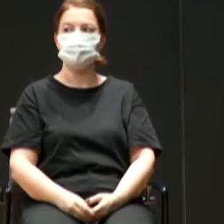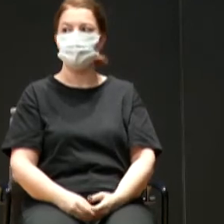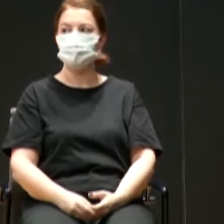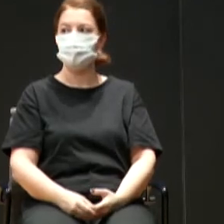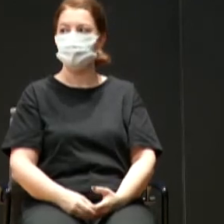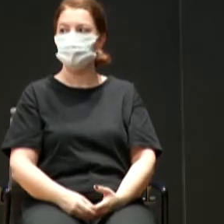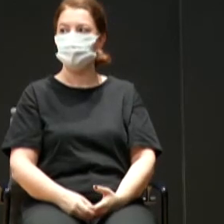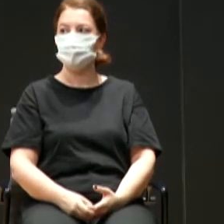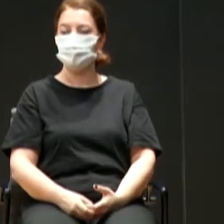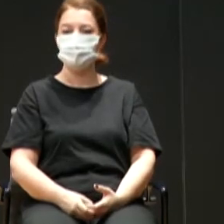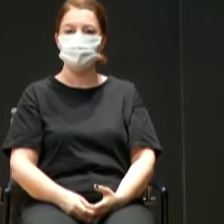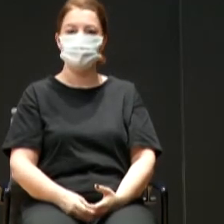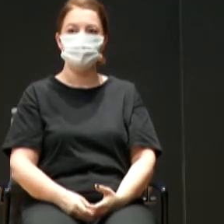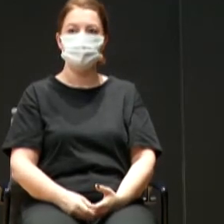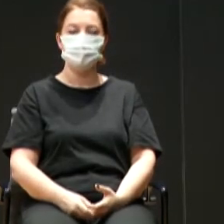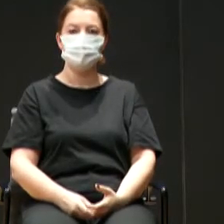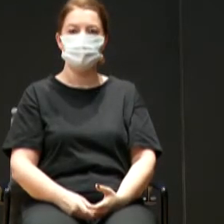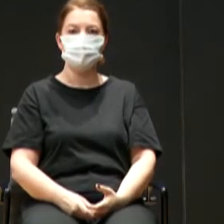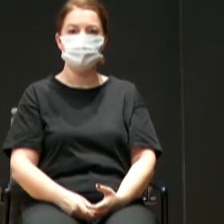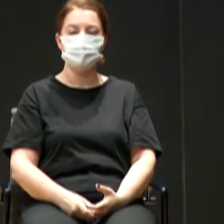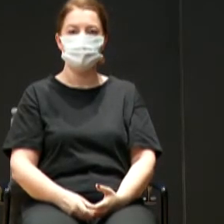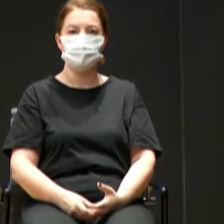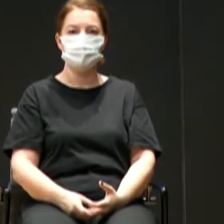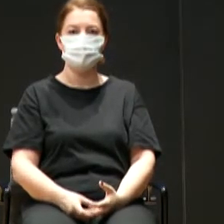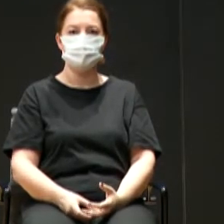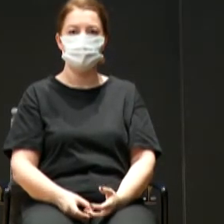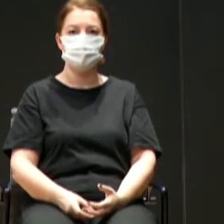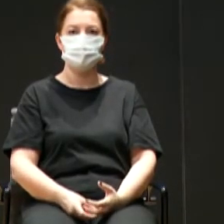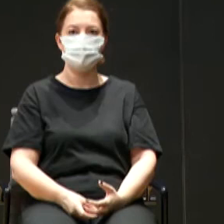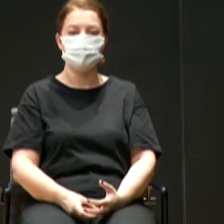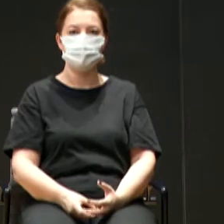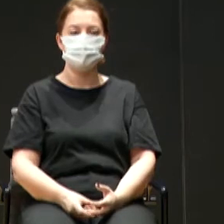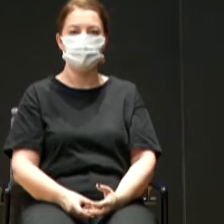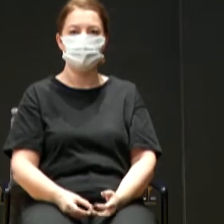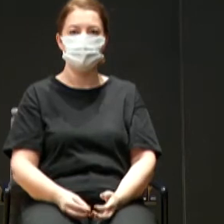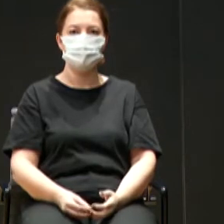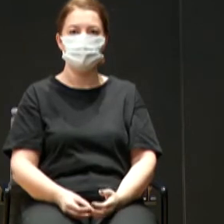buyurun toparla. Yani son sizin gruptan başka söz yok, isteyen tamam. Var mı? Son